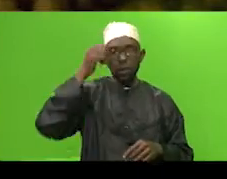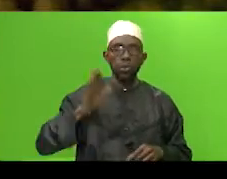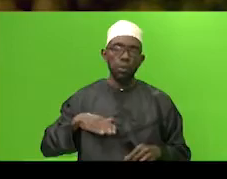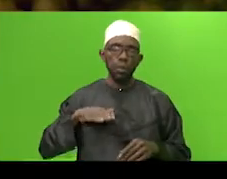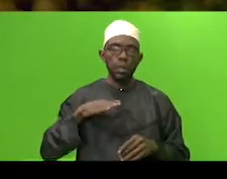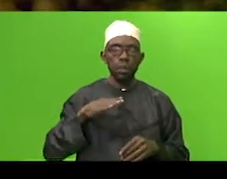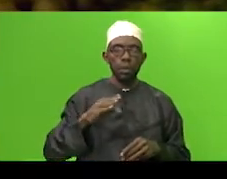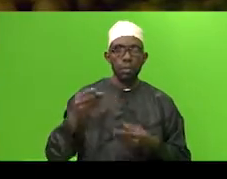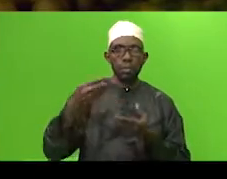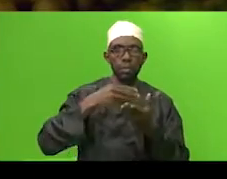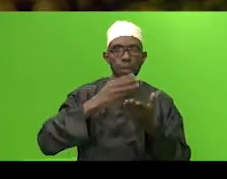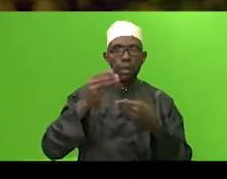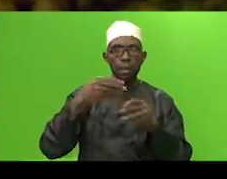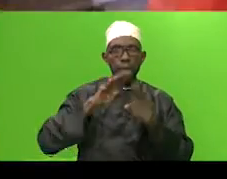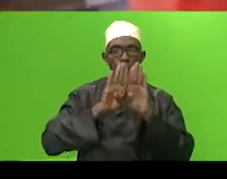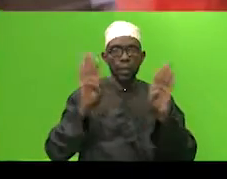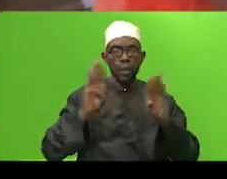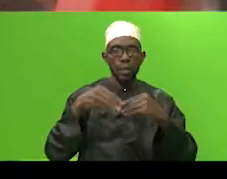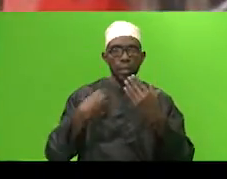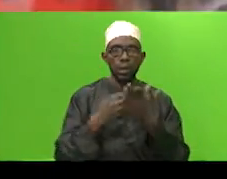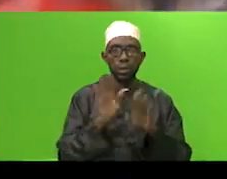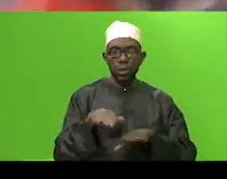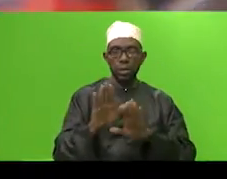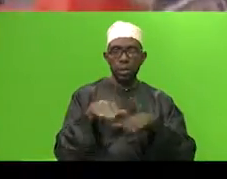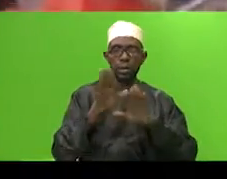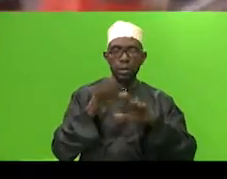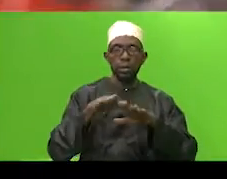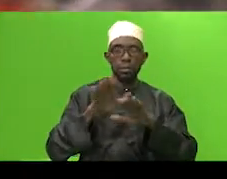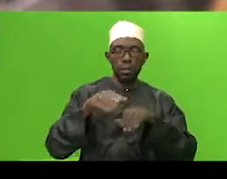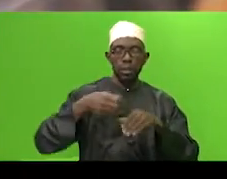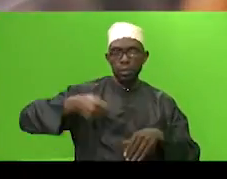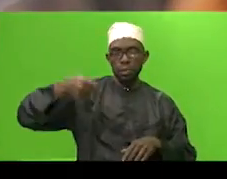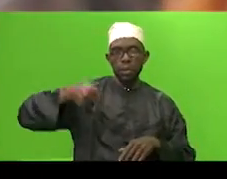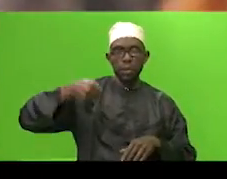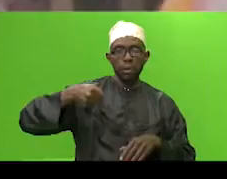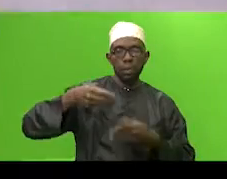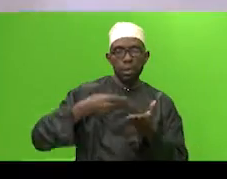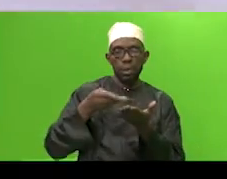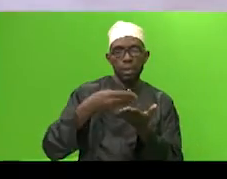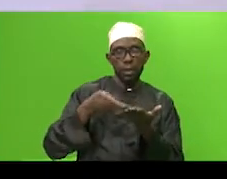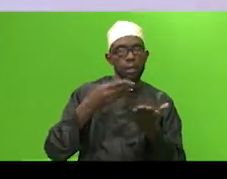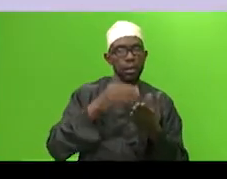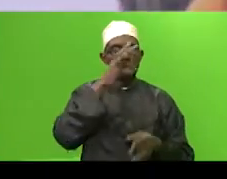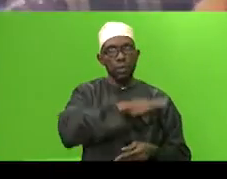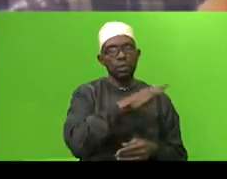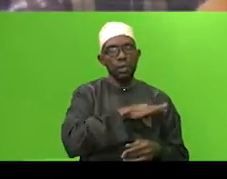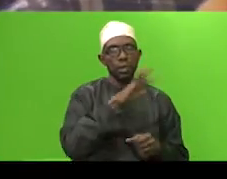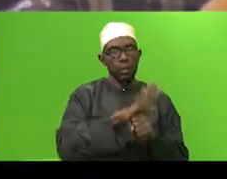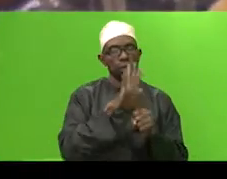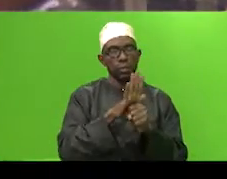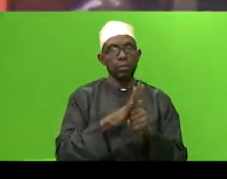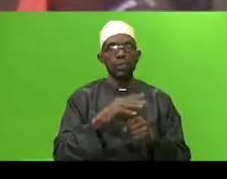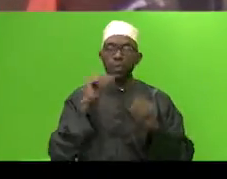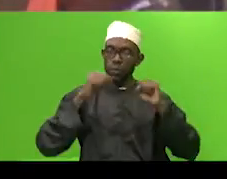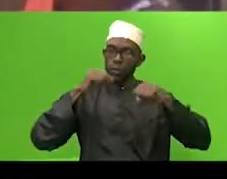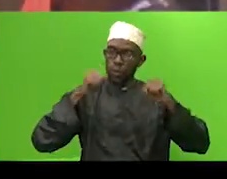nini ufunguo kazi ya nini yake ya kwanza kushona hizo bag za kuuza hivyo itamfaidi. Hapo